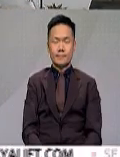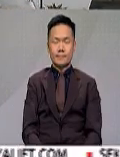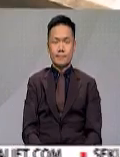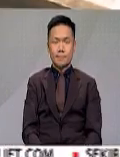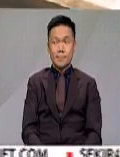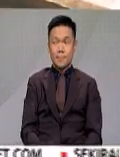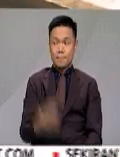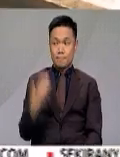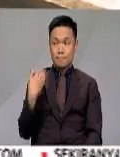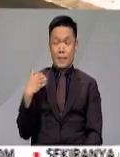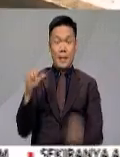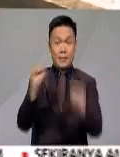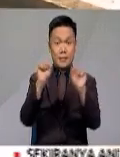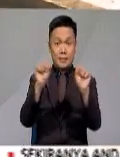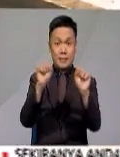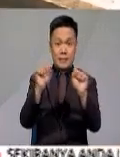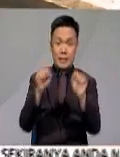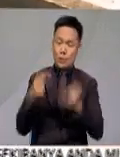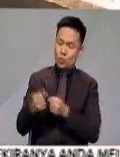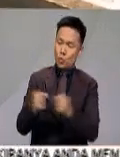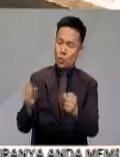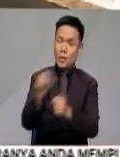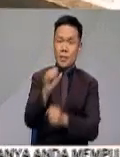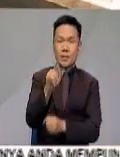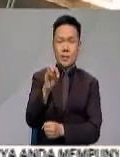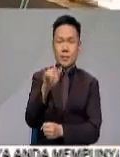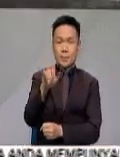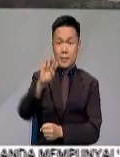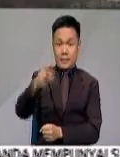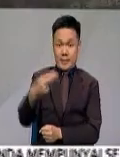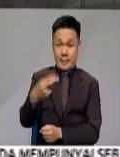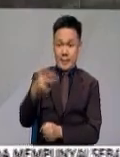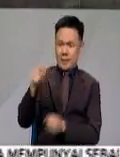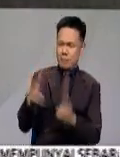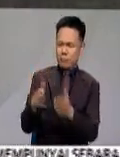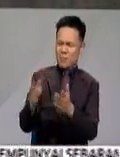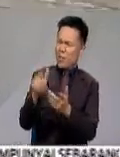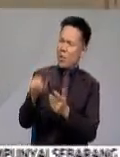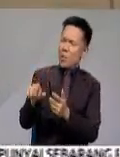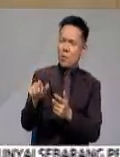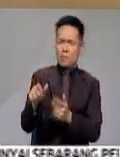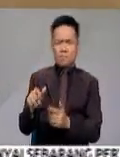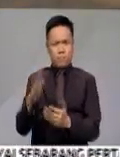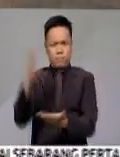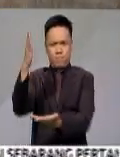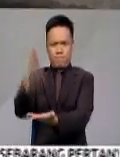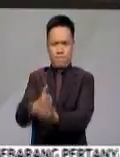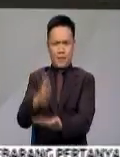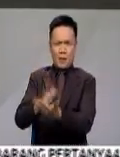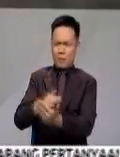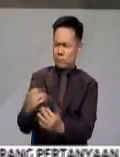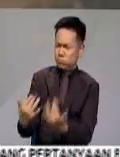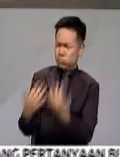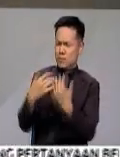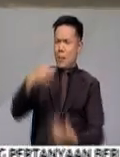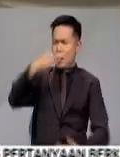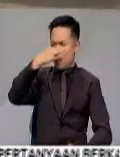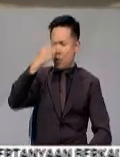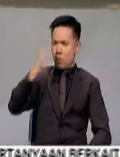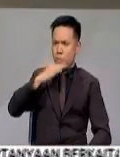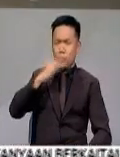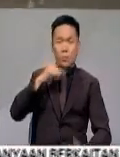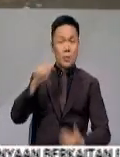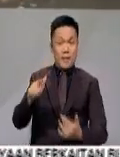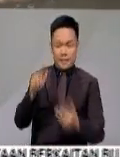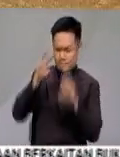Sabtu lalu, LRA Sungai Sepenyi terpaksa dihentikan tugas penuhnya ekoran insiden pencemaran bau di Sungai Sepenyi. Siasatan